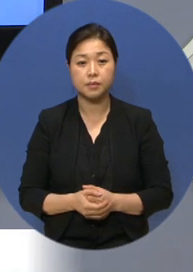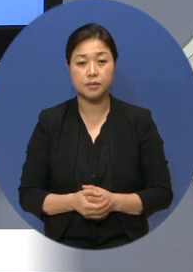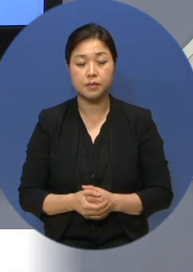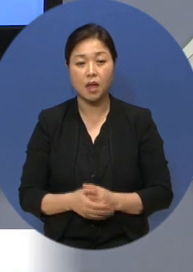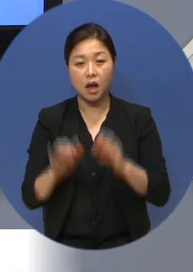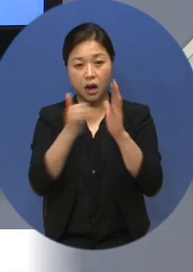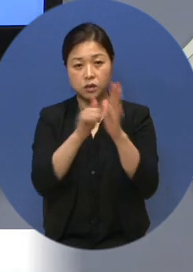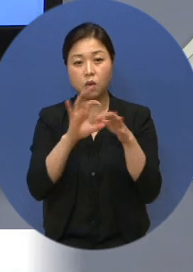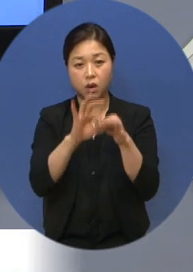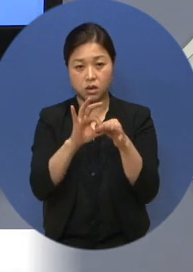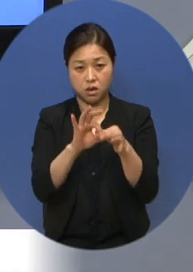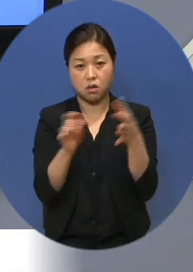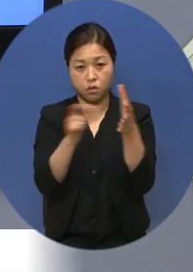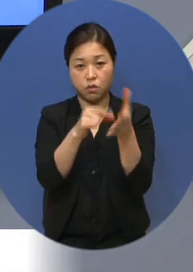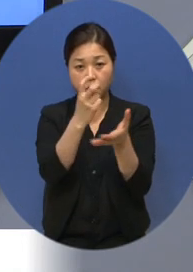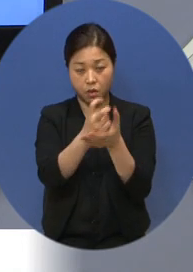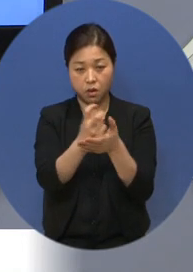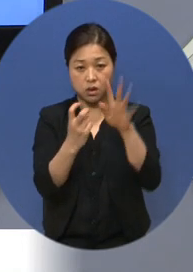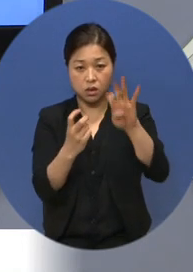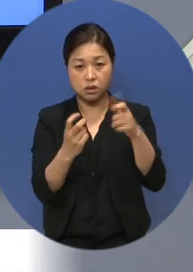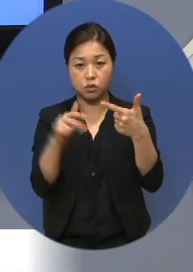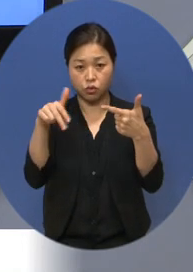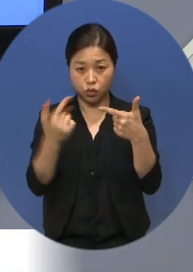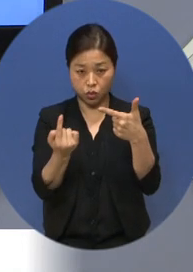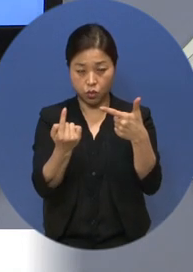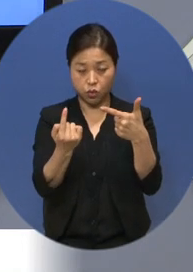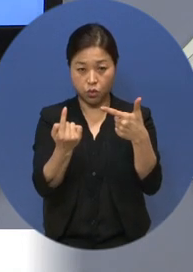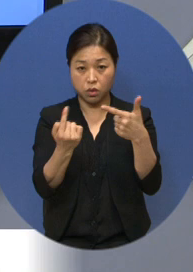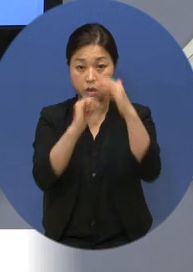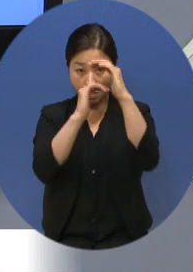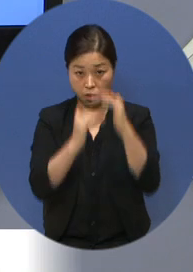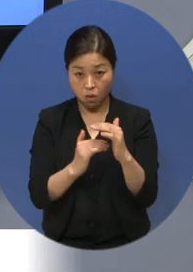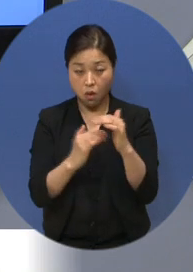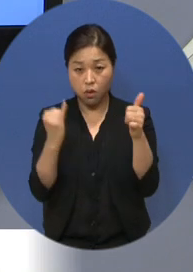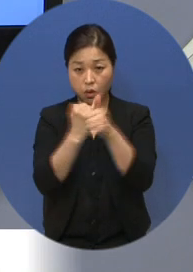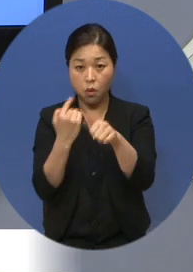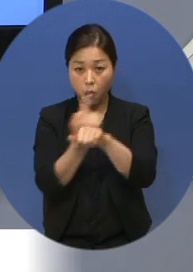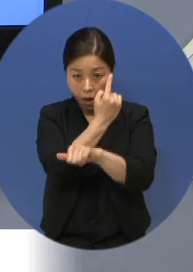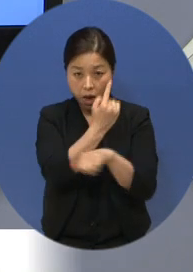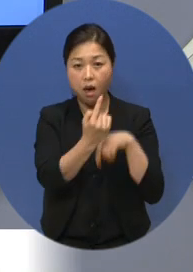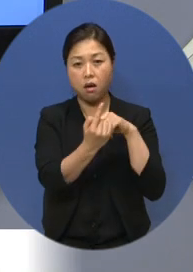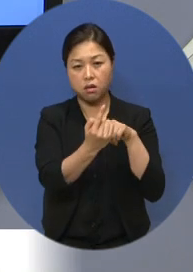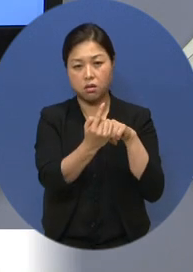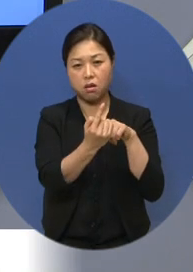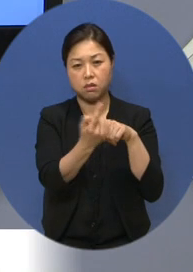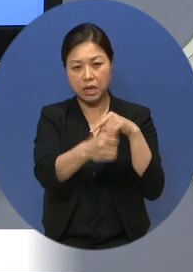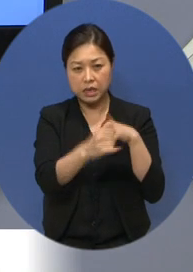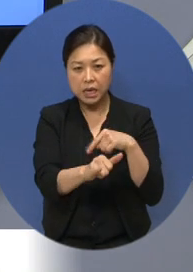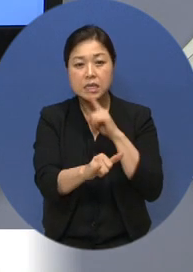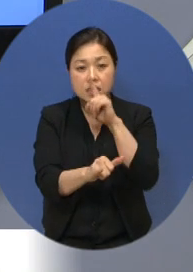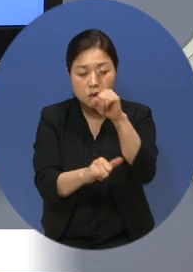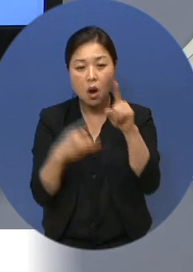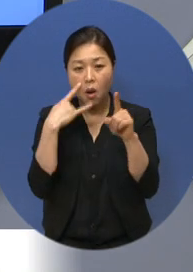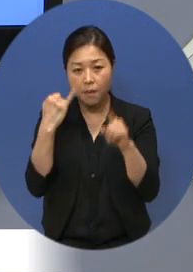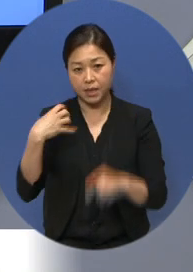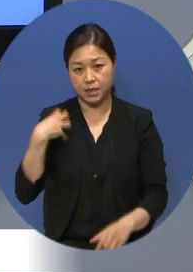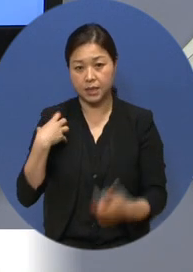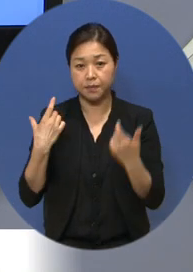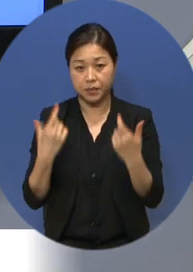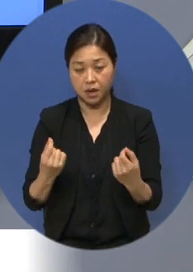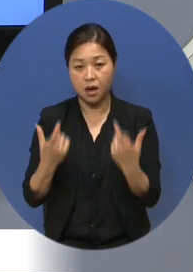현행 가족관계 등록 법 제 46조에 따라 혼인 외의 출생자의 신고는 어머니가 해야 하며